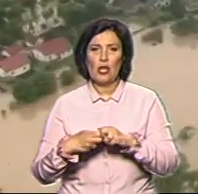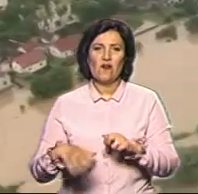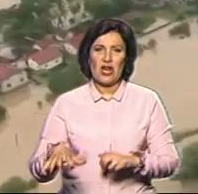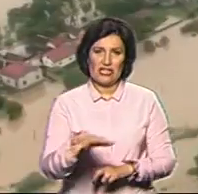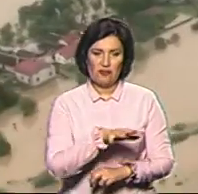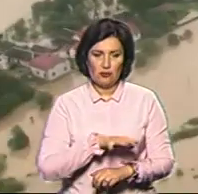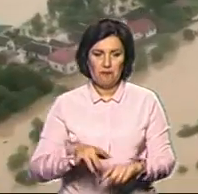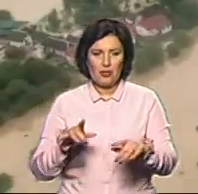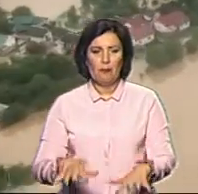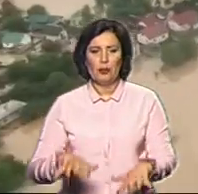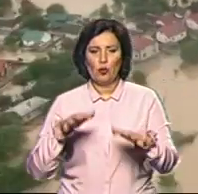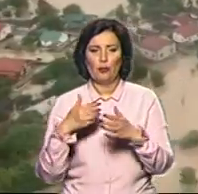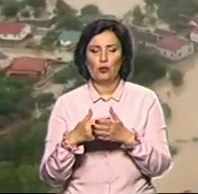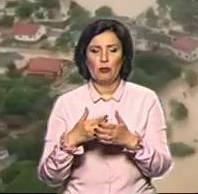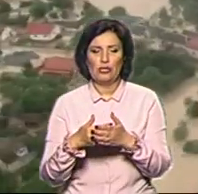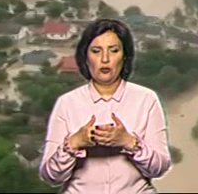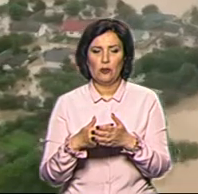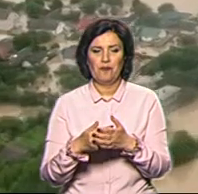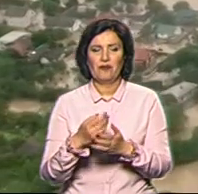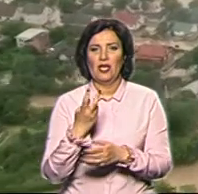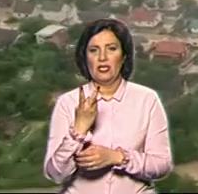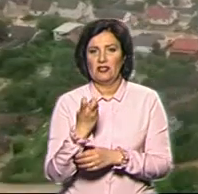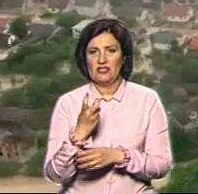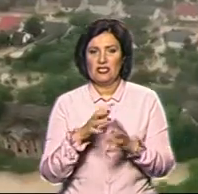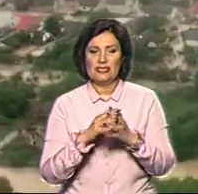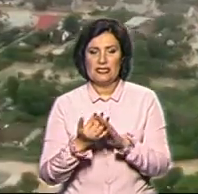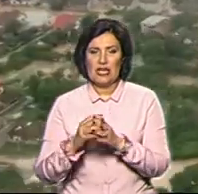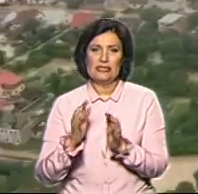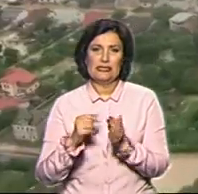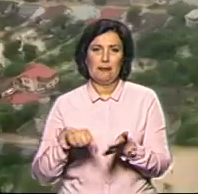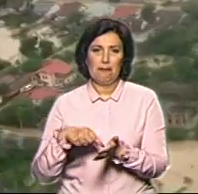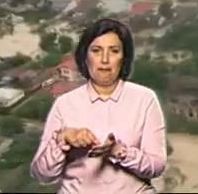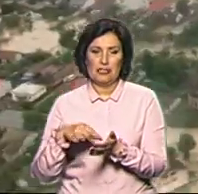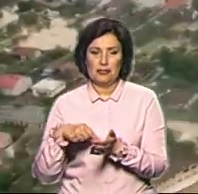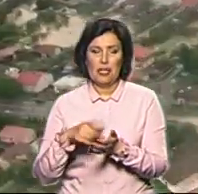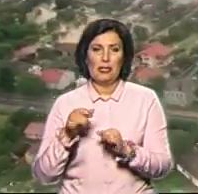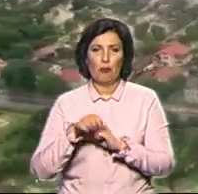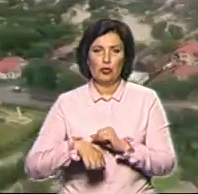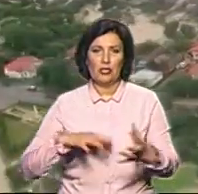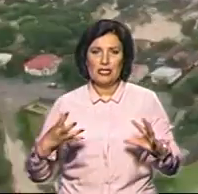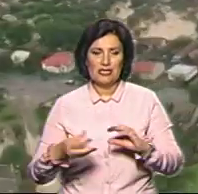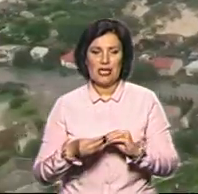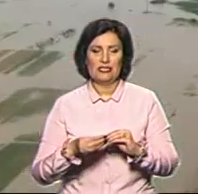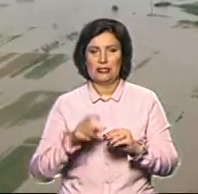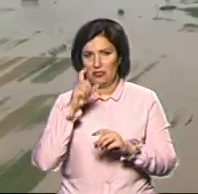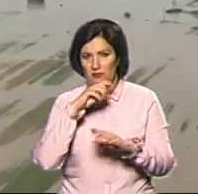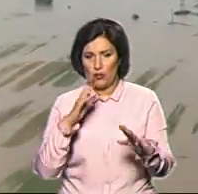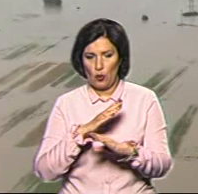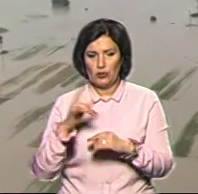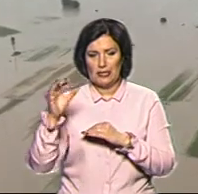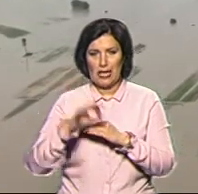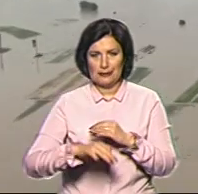Івано-Франківщини. Підтоплено близько 200 селищ та міст. Для подолання наслідків негоди на захід